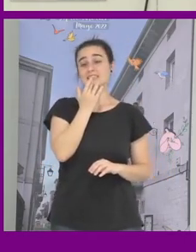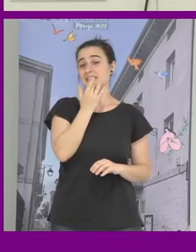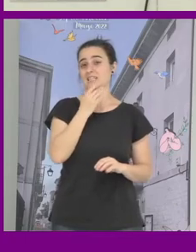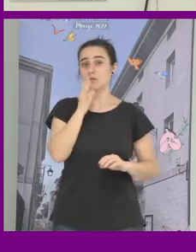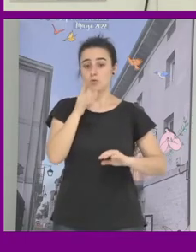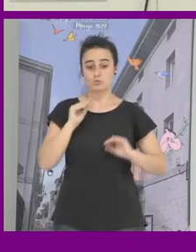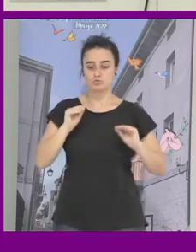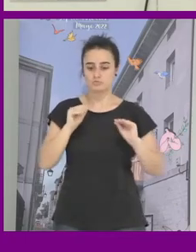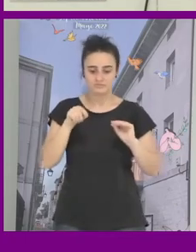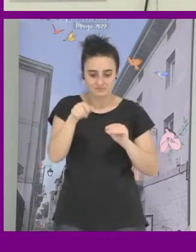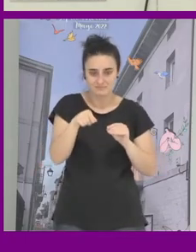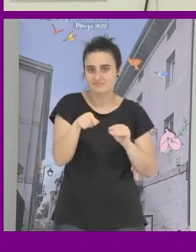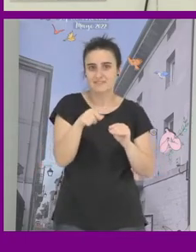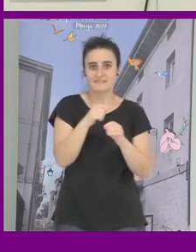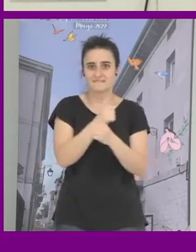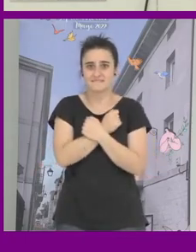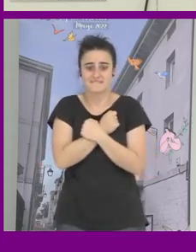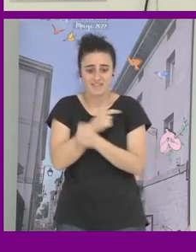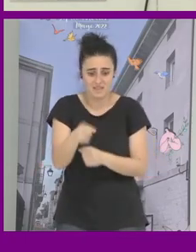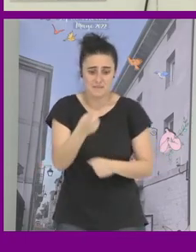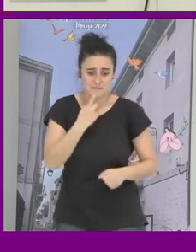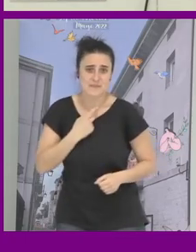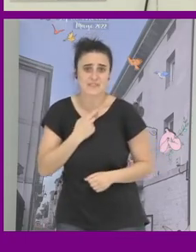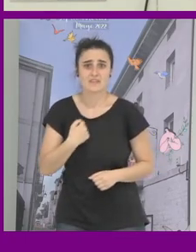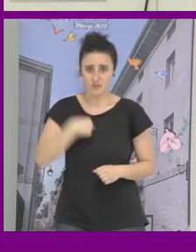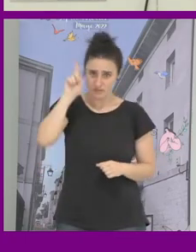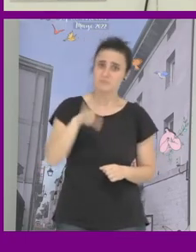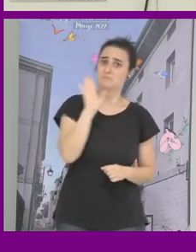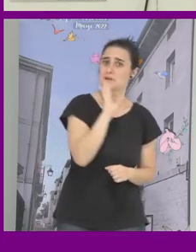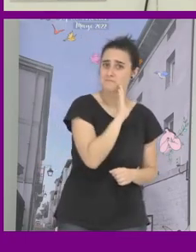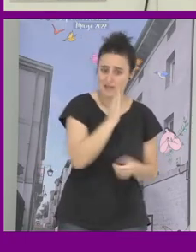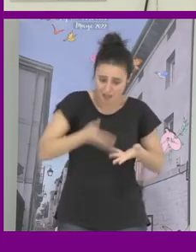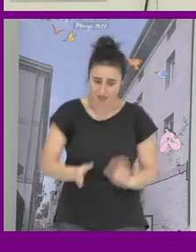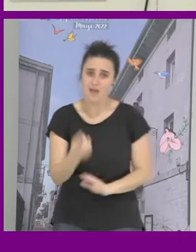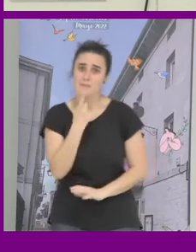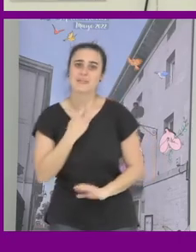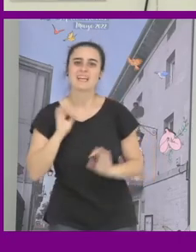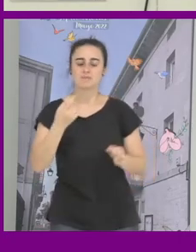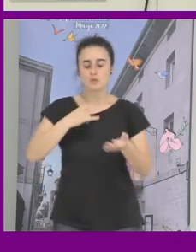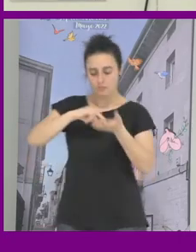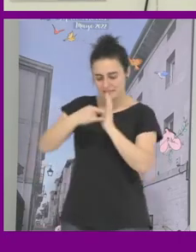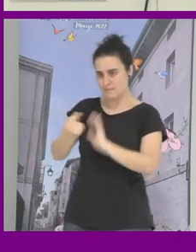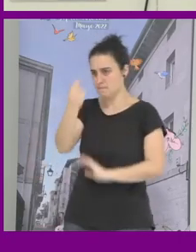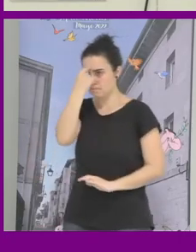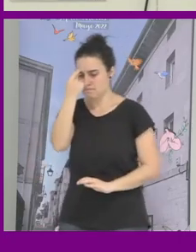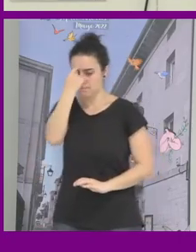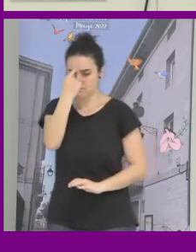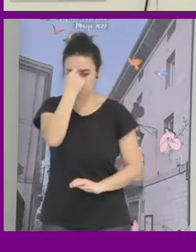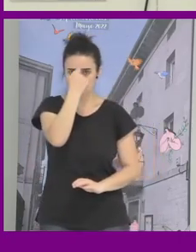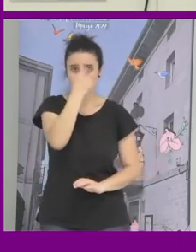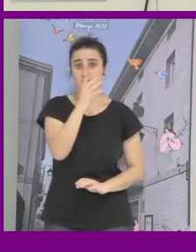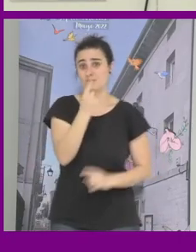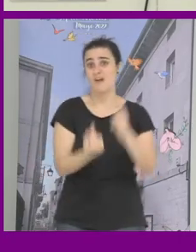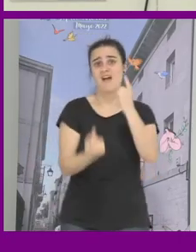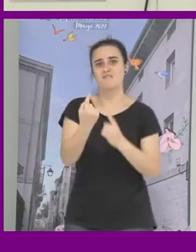zelula guztiekin, ez, adierazten dit, ni naizela baita ere bere ama, baina azkenean ni sisteman sartuta nago eta askotan ba,